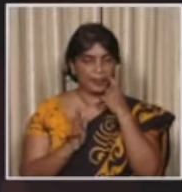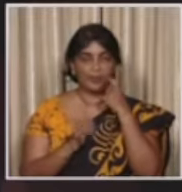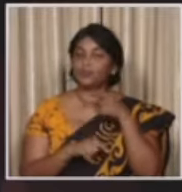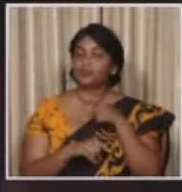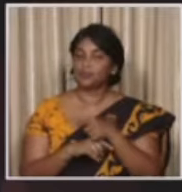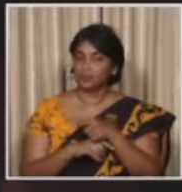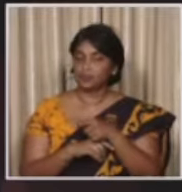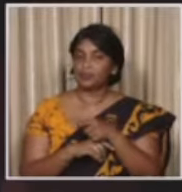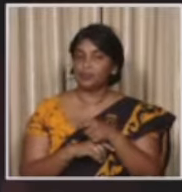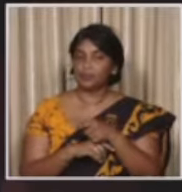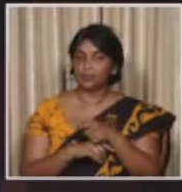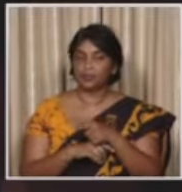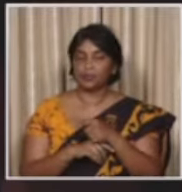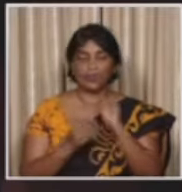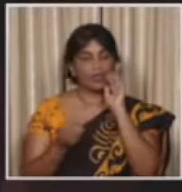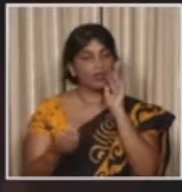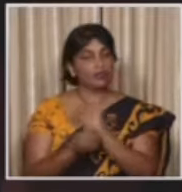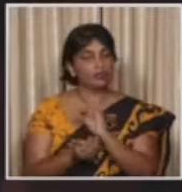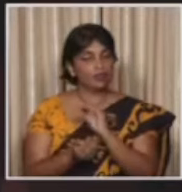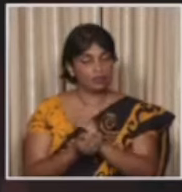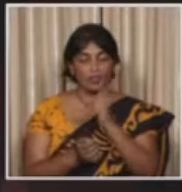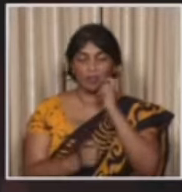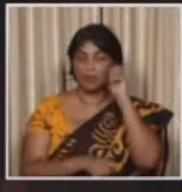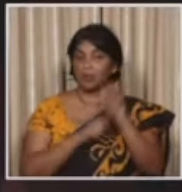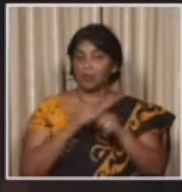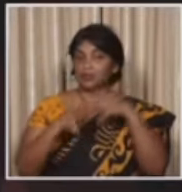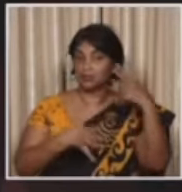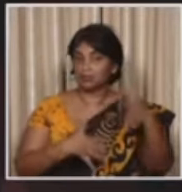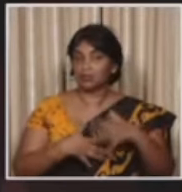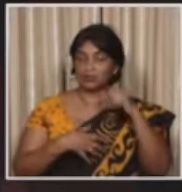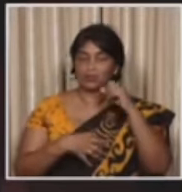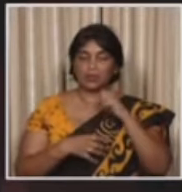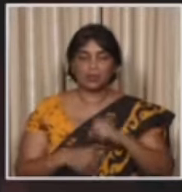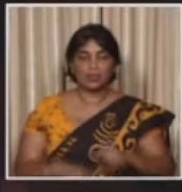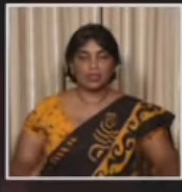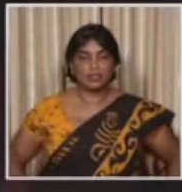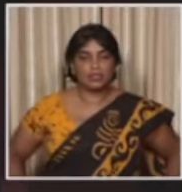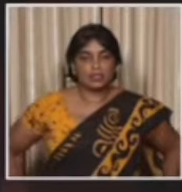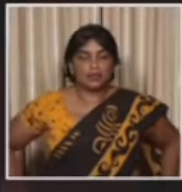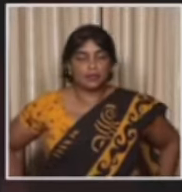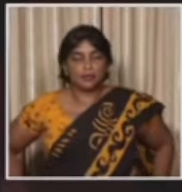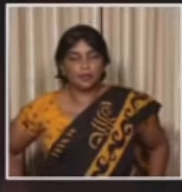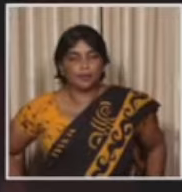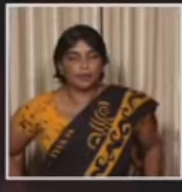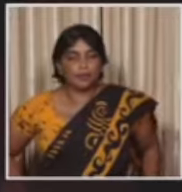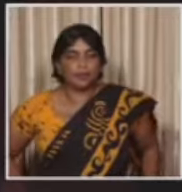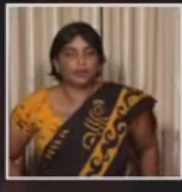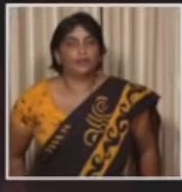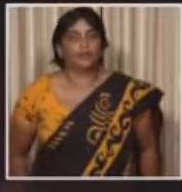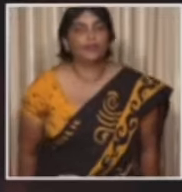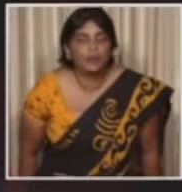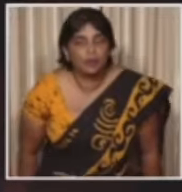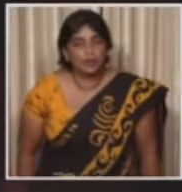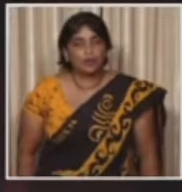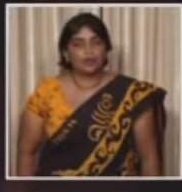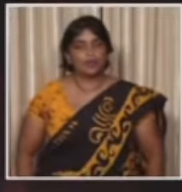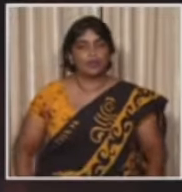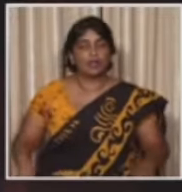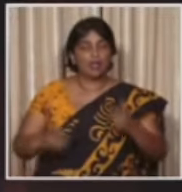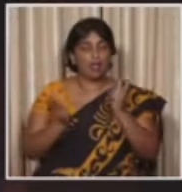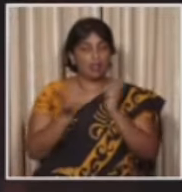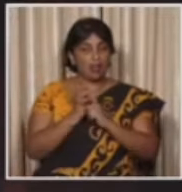මේවා අර සේෆ් කස්ටමර්ස්ලට, ඒ කියන්නේ ණය පැහැර හැරීම් නොකරපු කස්ටමර්ස්ලට බෙදලා දීම